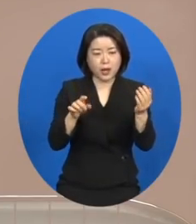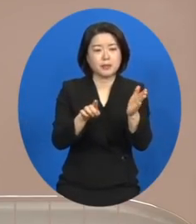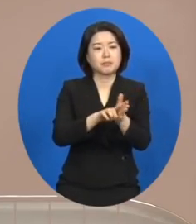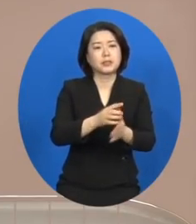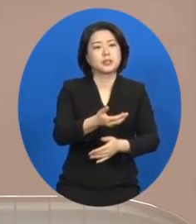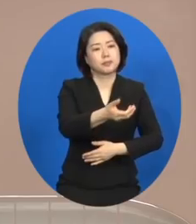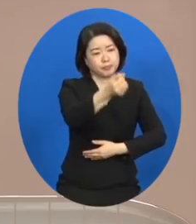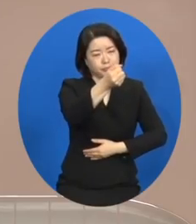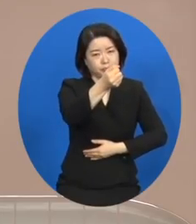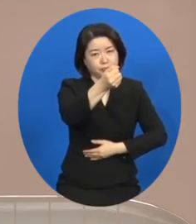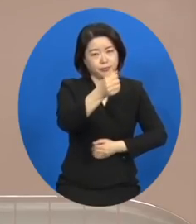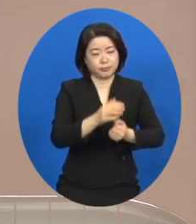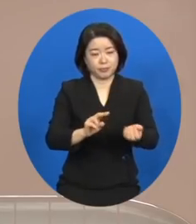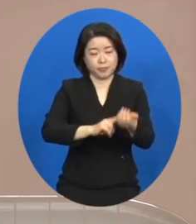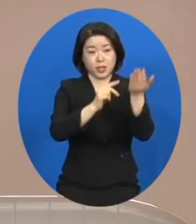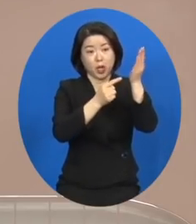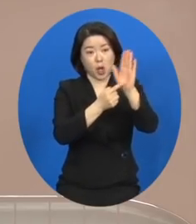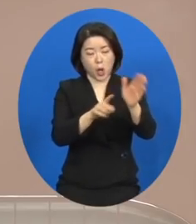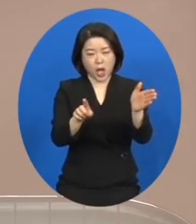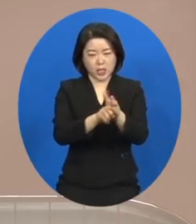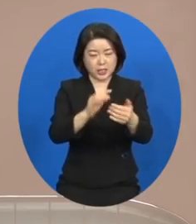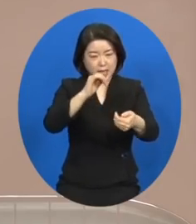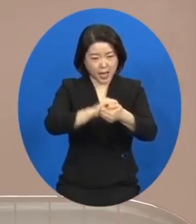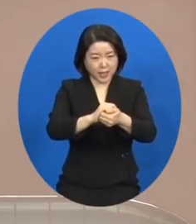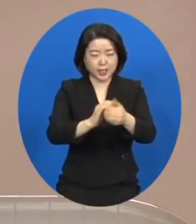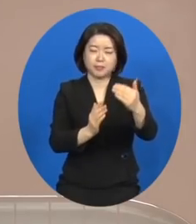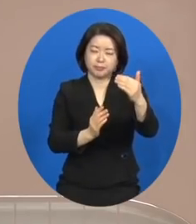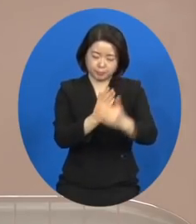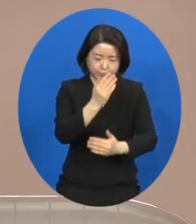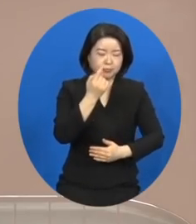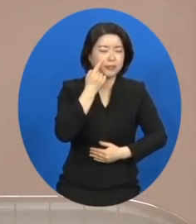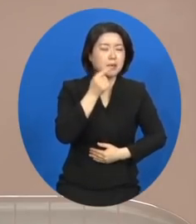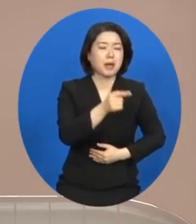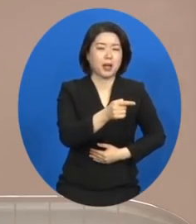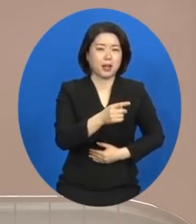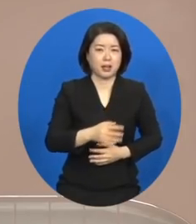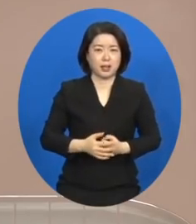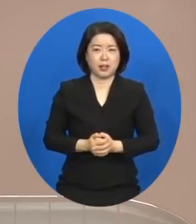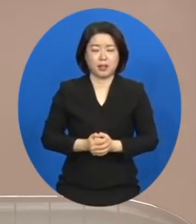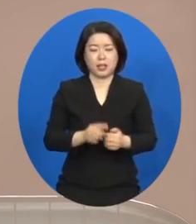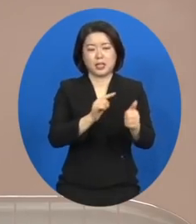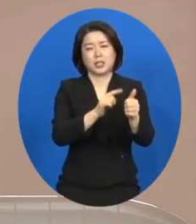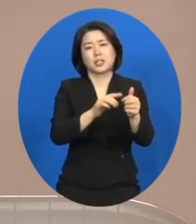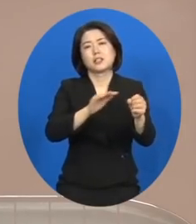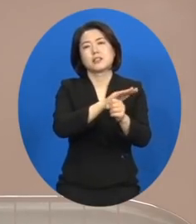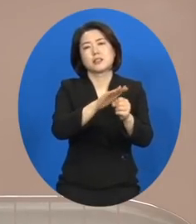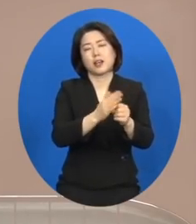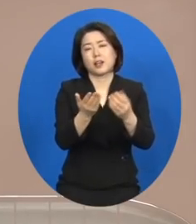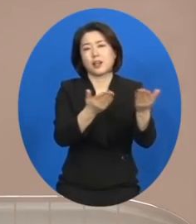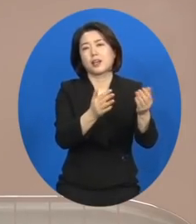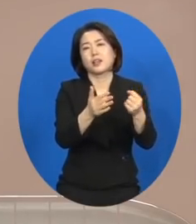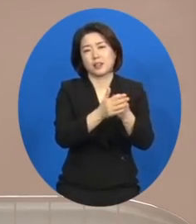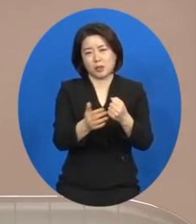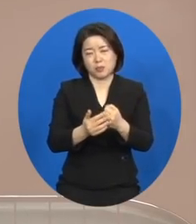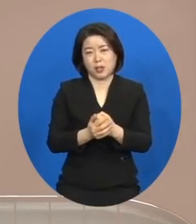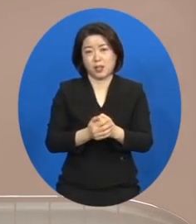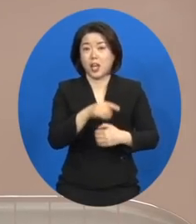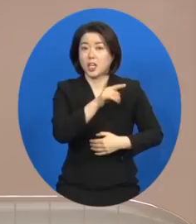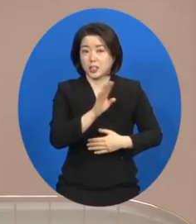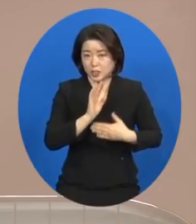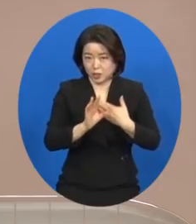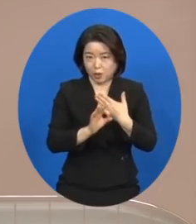표적 신앙의 한계를 넘어서라고 말씀하시는 거예요. 그를 너무 사랑하기 때문에 그렇습니다. 또한 그래야만